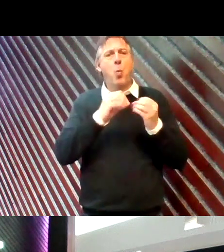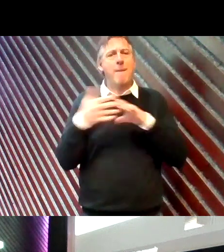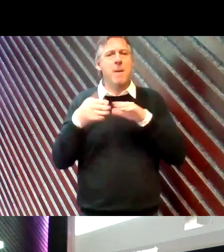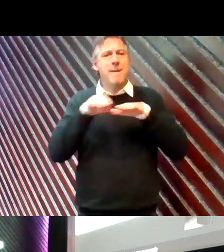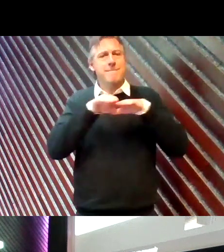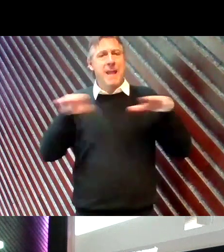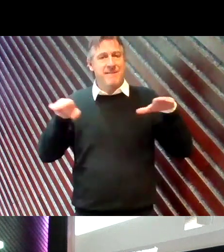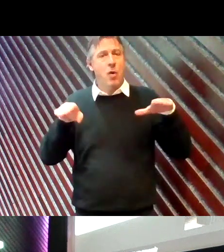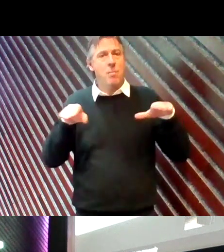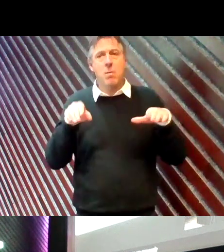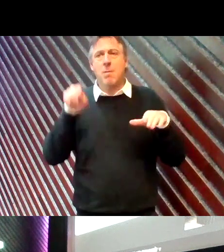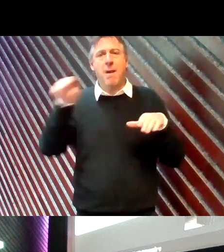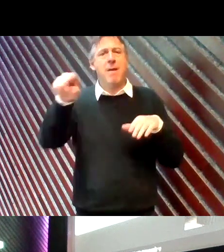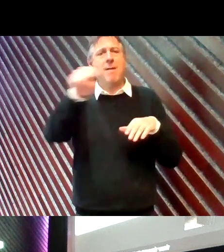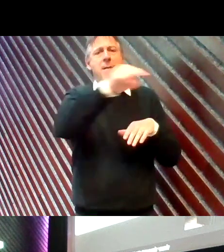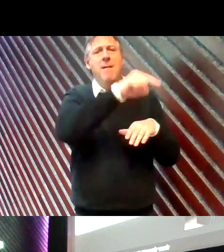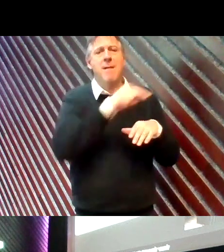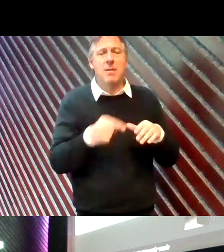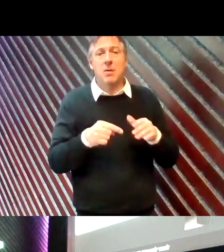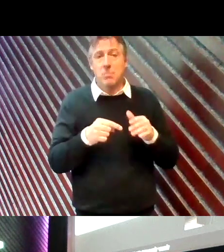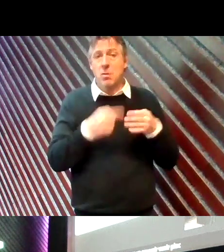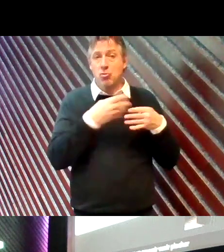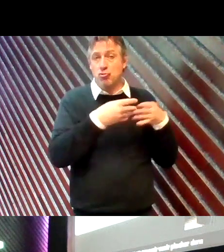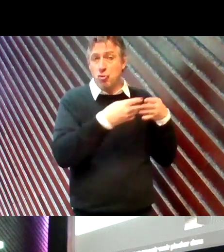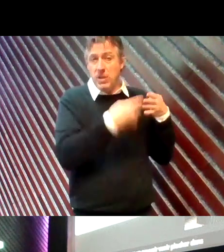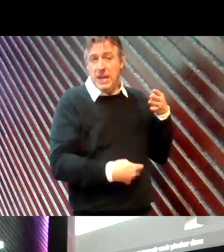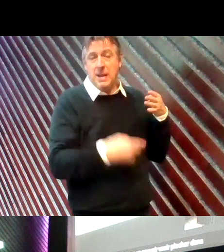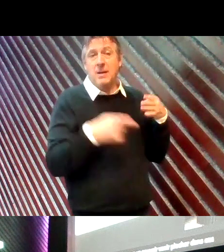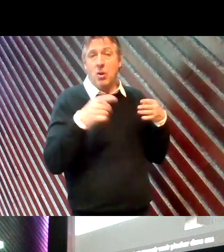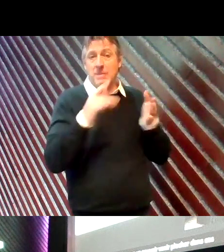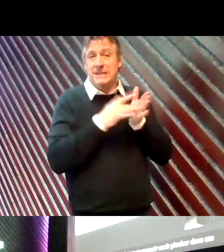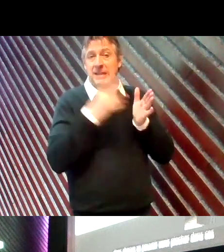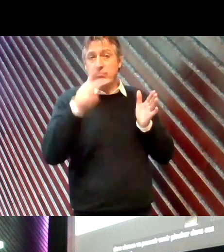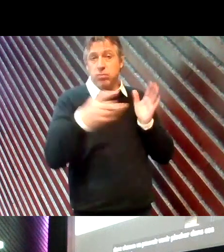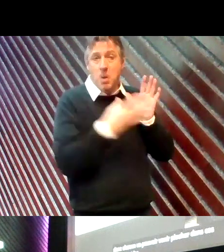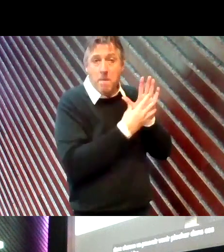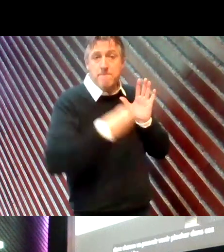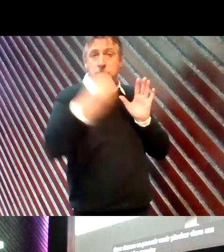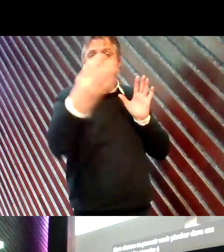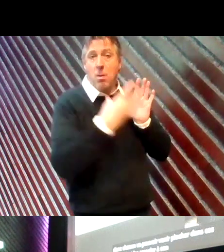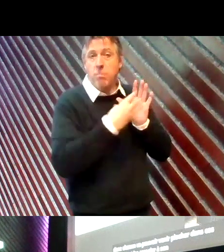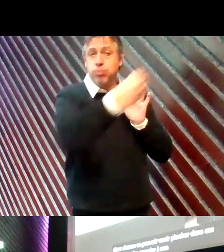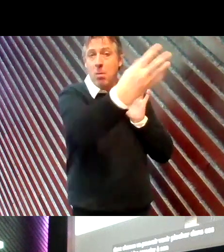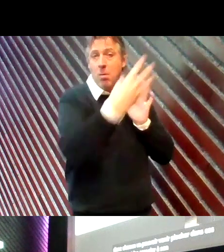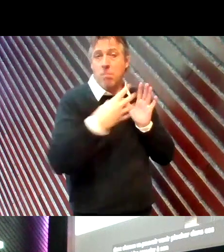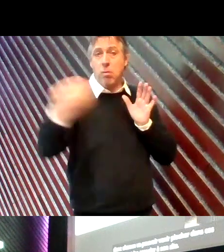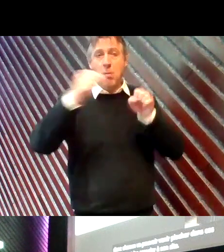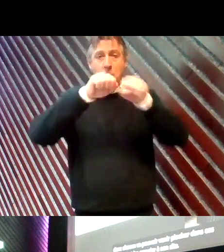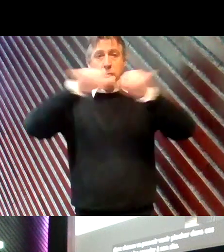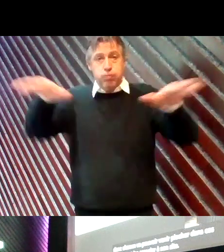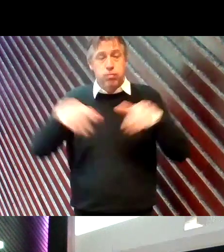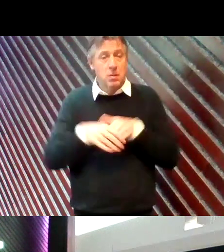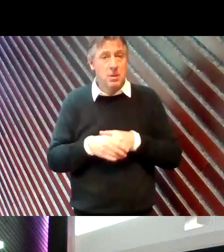pouvoir venir piocher dans ces données et les afficher sur leur site et c'est bien ce qu'on recherche avec Accès Libre ce qu'on